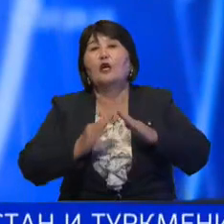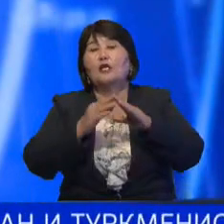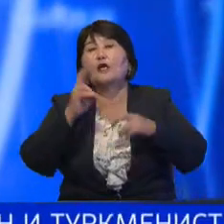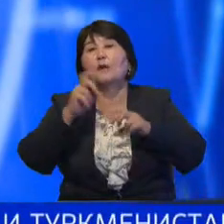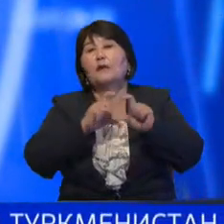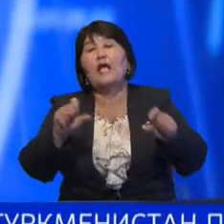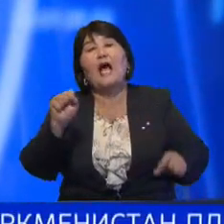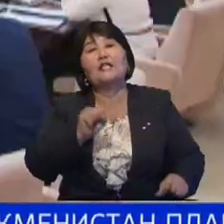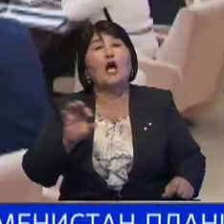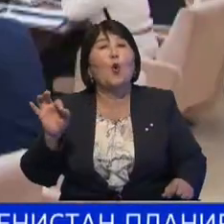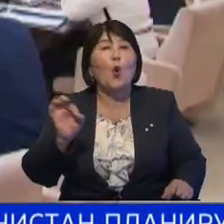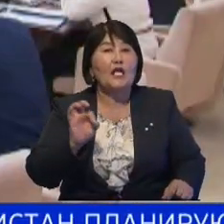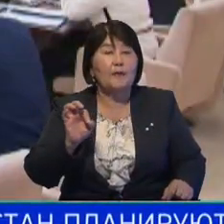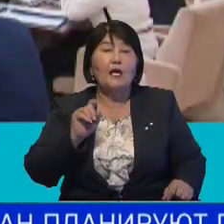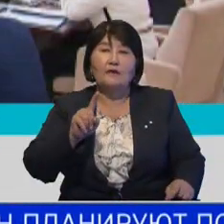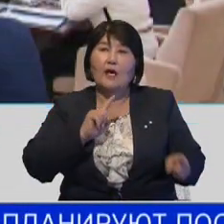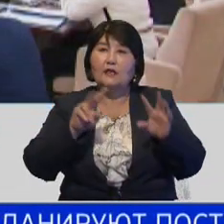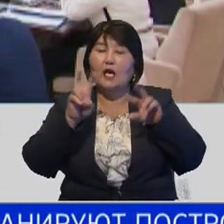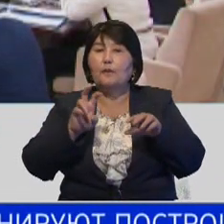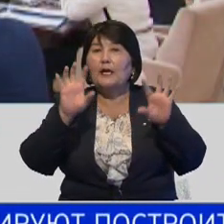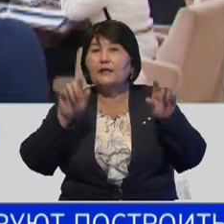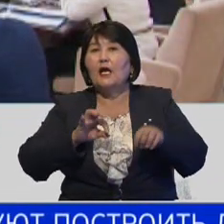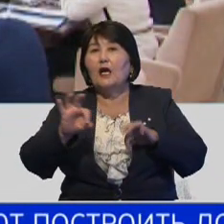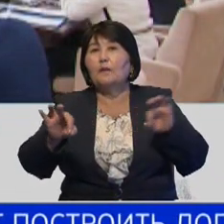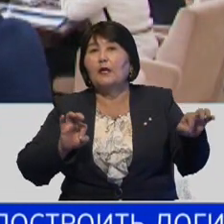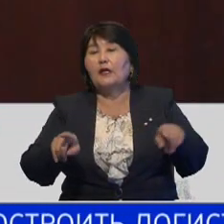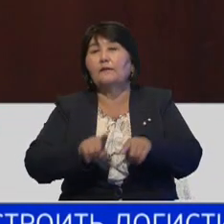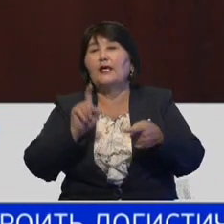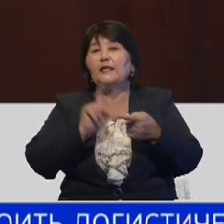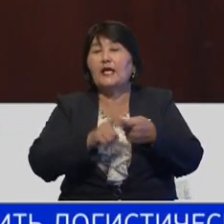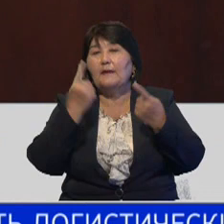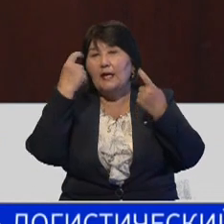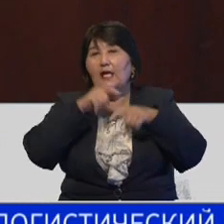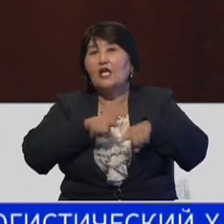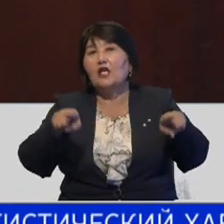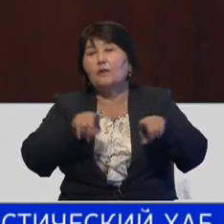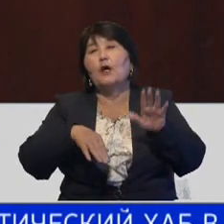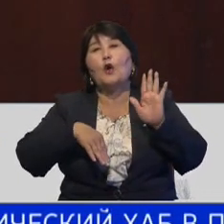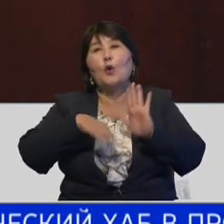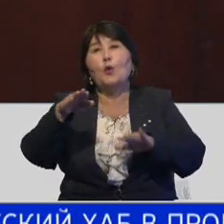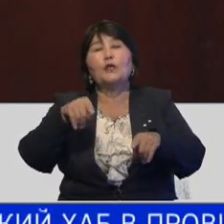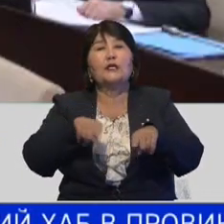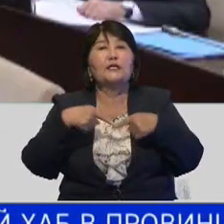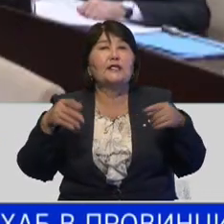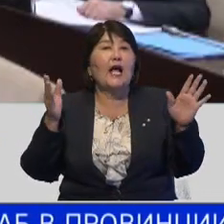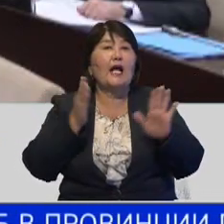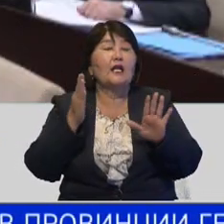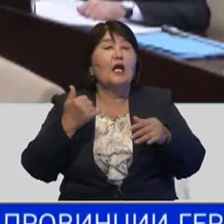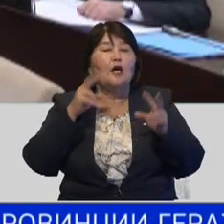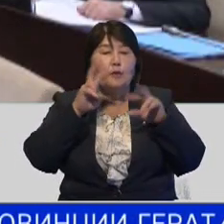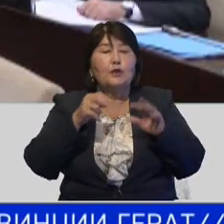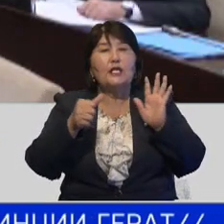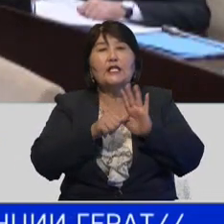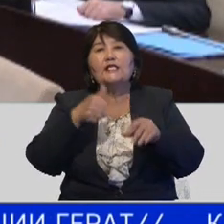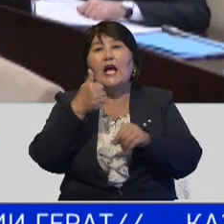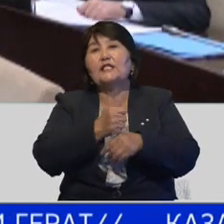Асхат уро сбег На заседании рассмотрен законопроект по вопросам связи информации и улучшения Инвест климата предусмотрены